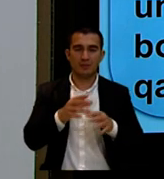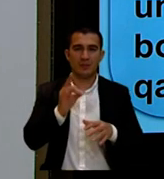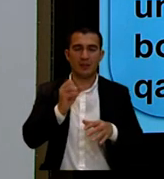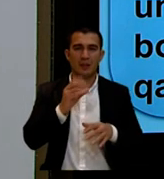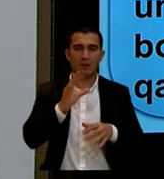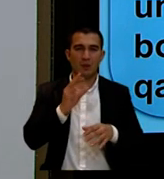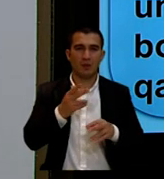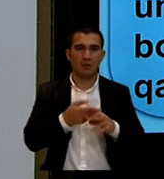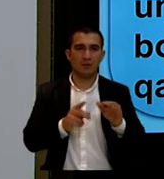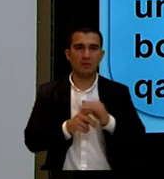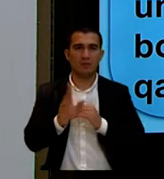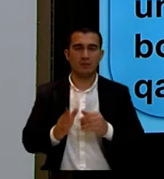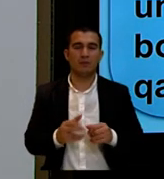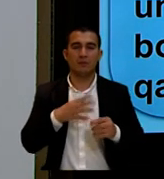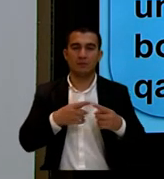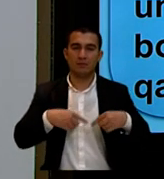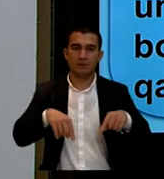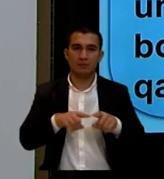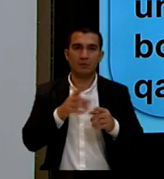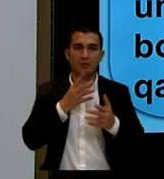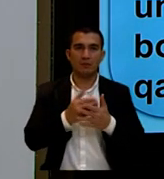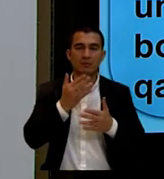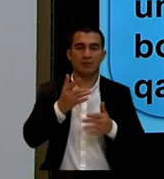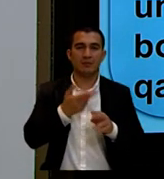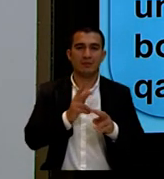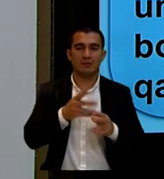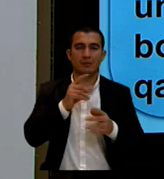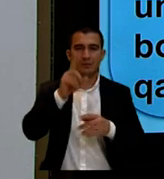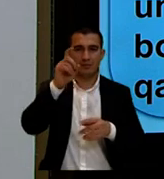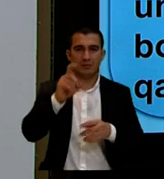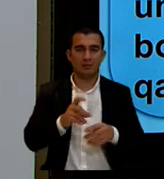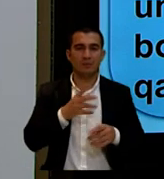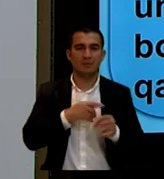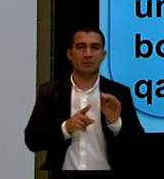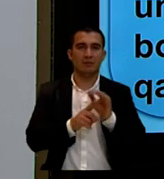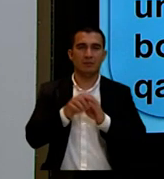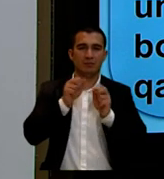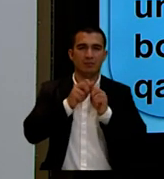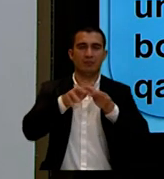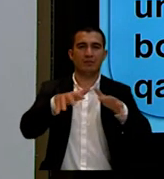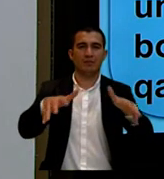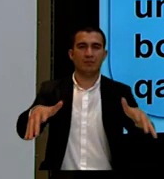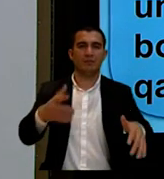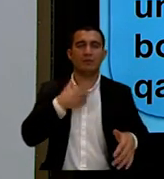hosil qiladi va umurtqa pog'onasi bo'ylab tanaga tarqaladi.